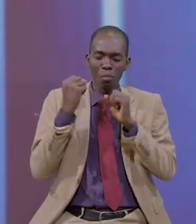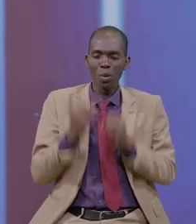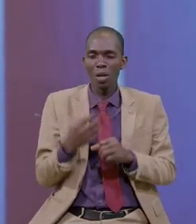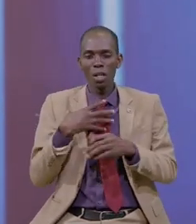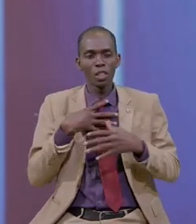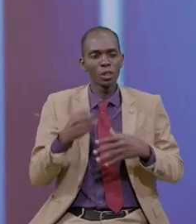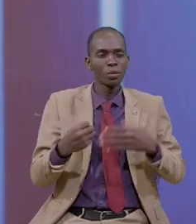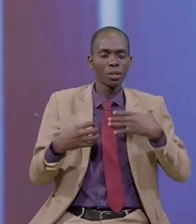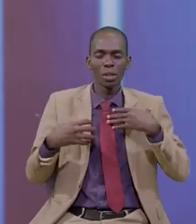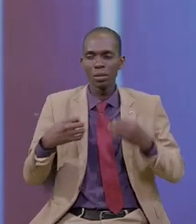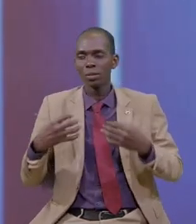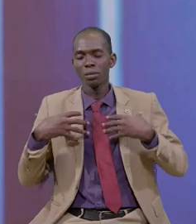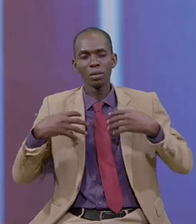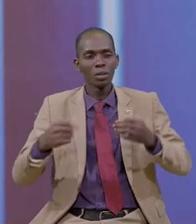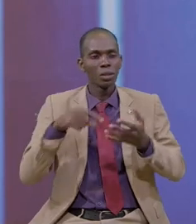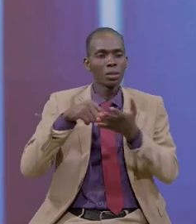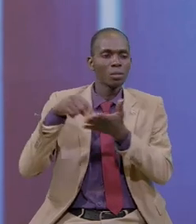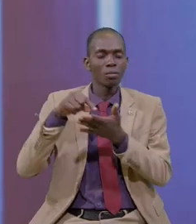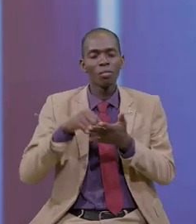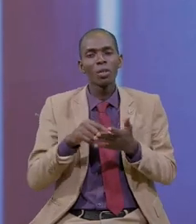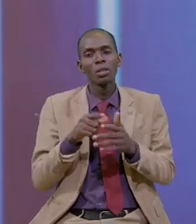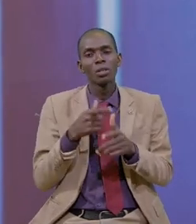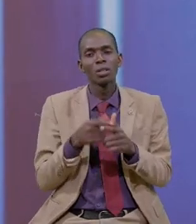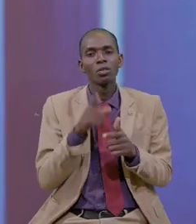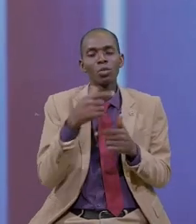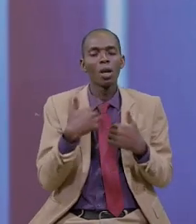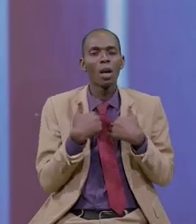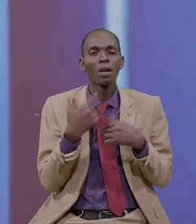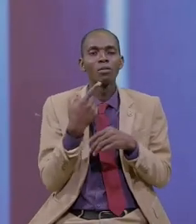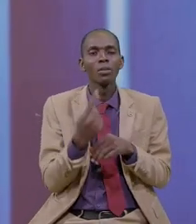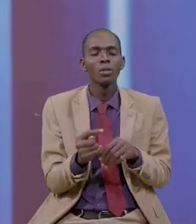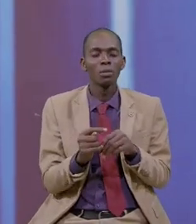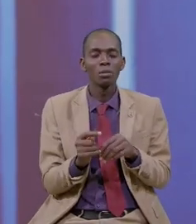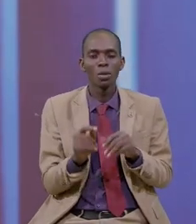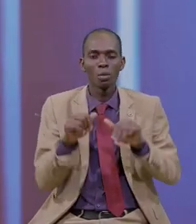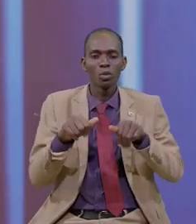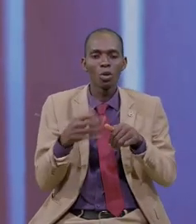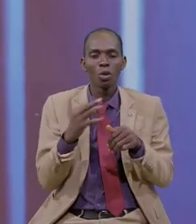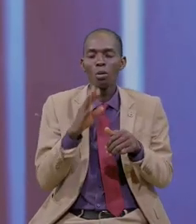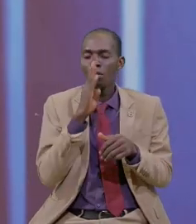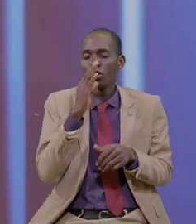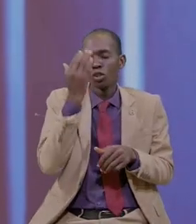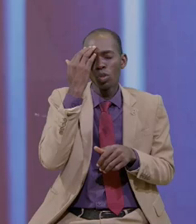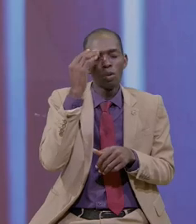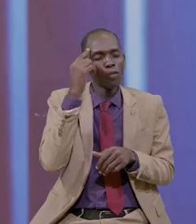veut? Ça vous donne la popularité pour 50 ans, 70 ans. Après ta